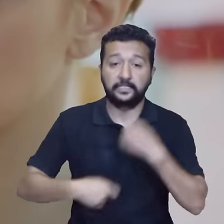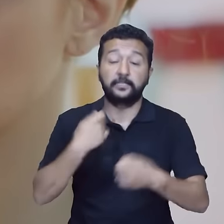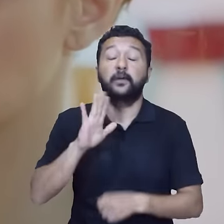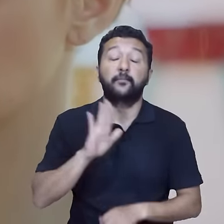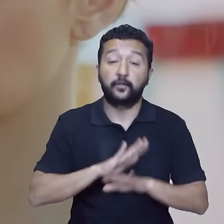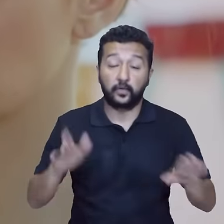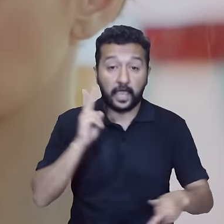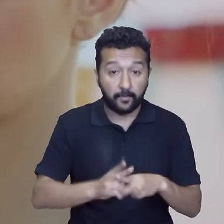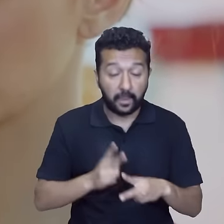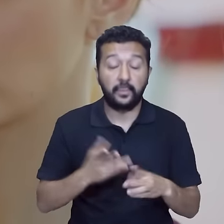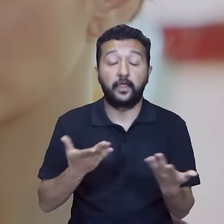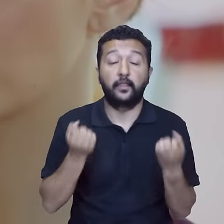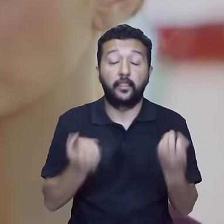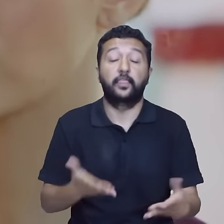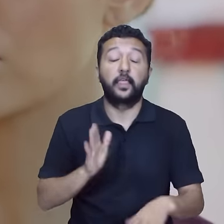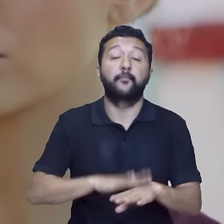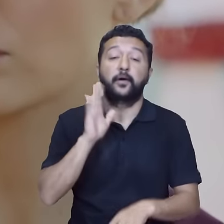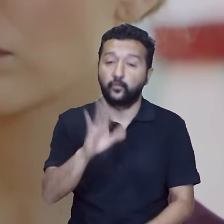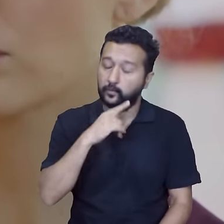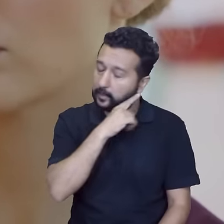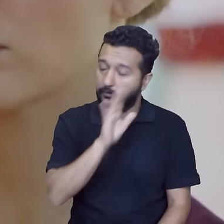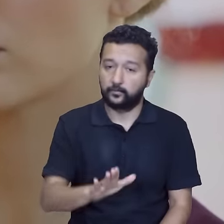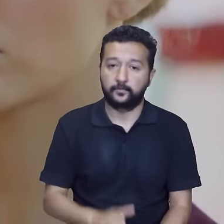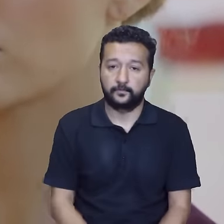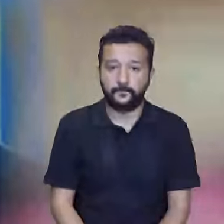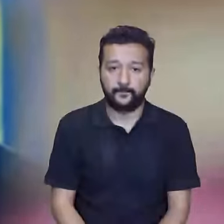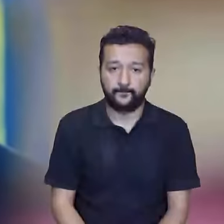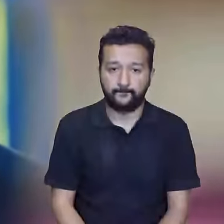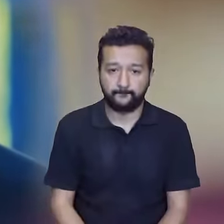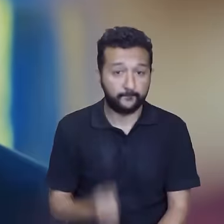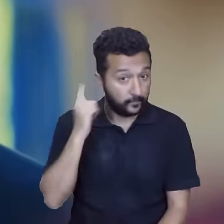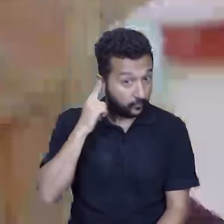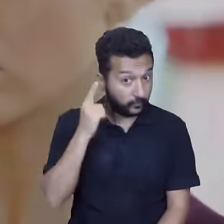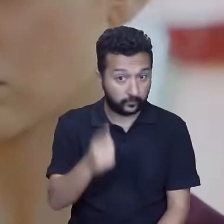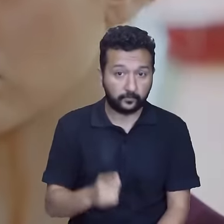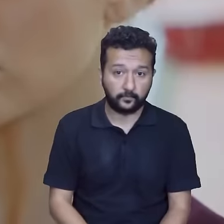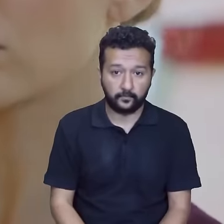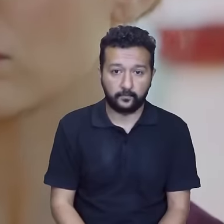Saçmalama Itır. Hemen yelkenleri suya indirme. Dayan biraz. Yutkunup toparlandı. Duydun mu?